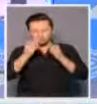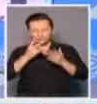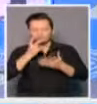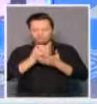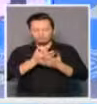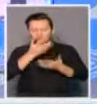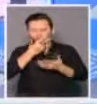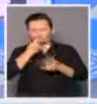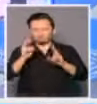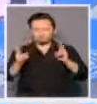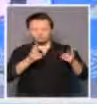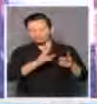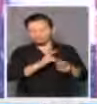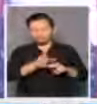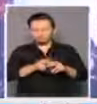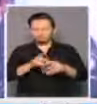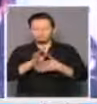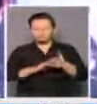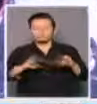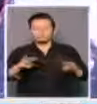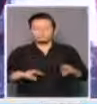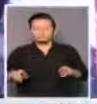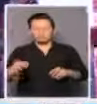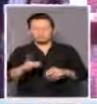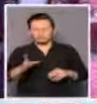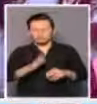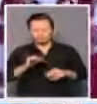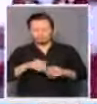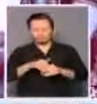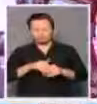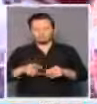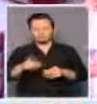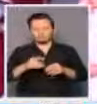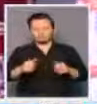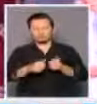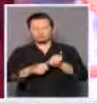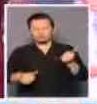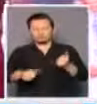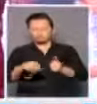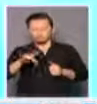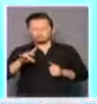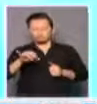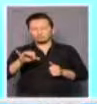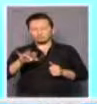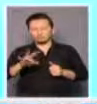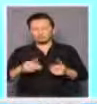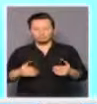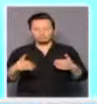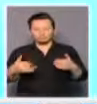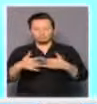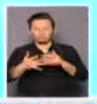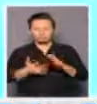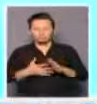показаны красивые танцы. Затем аким района Марат Мурзиев и секретарь районного маслихата Нурлан Мухамбеталиев поздравили гостей с